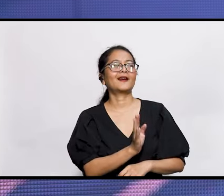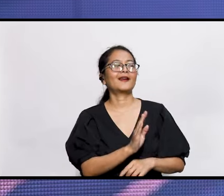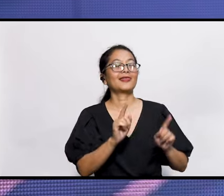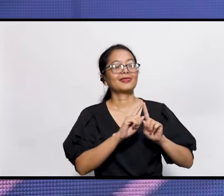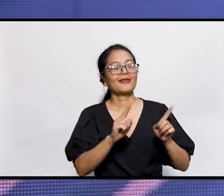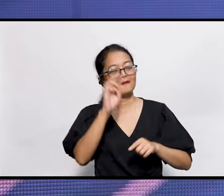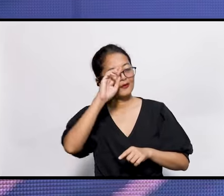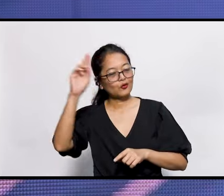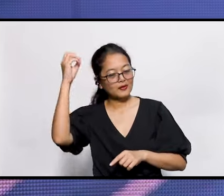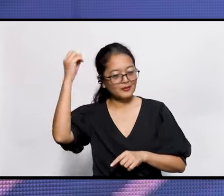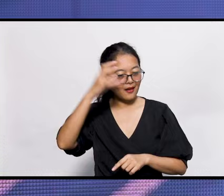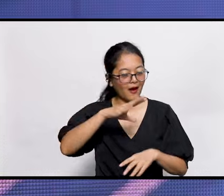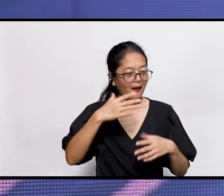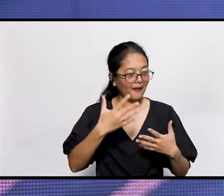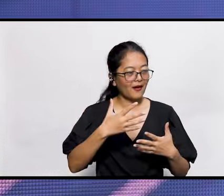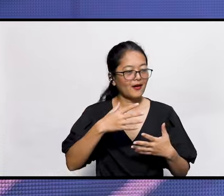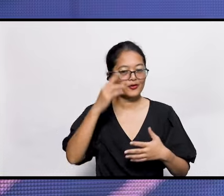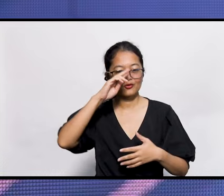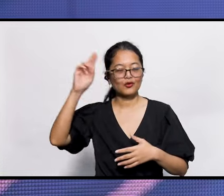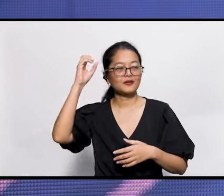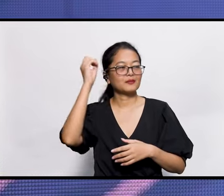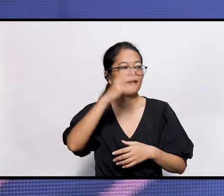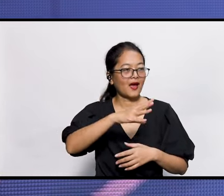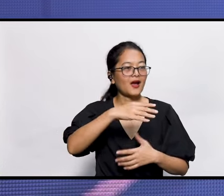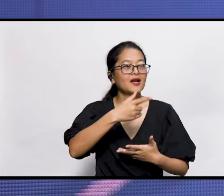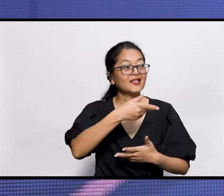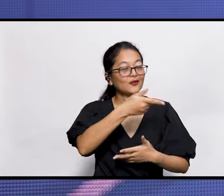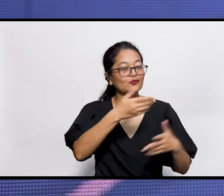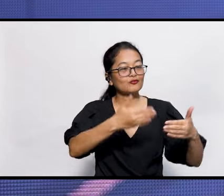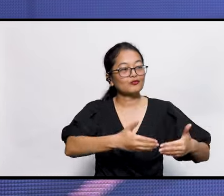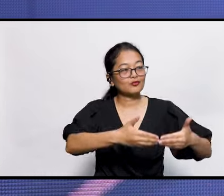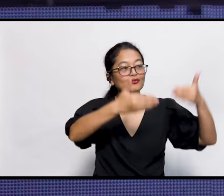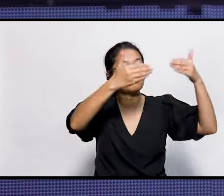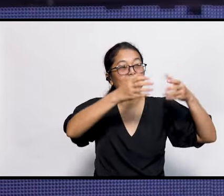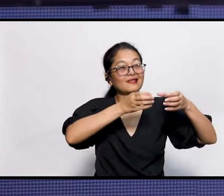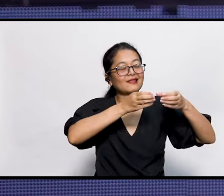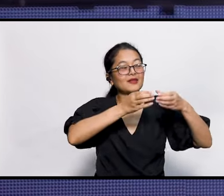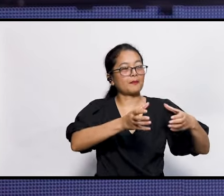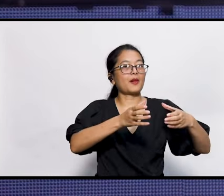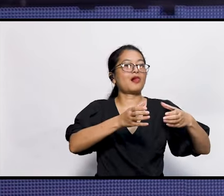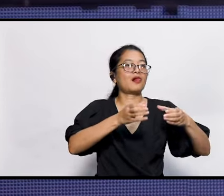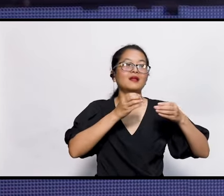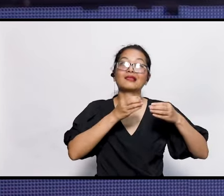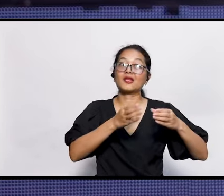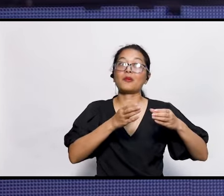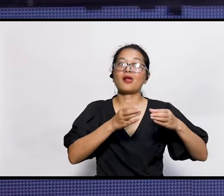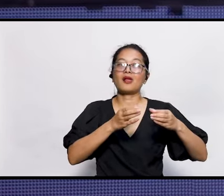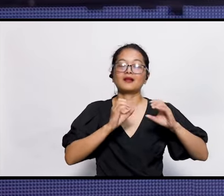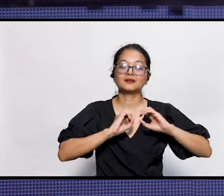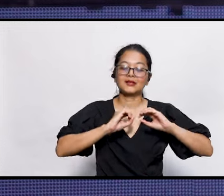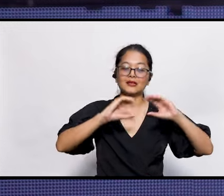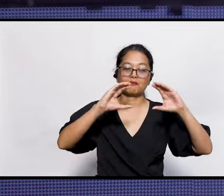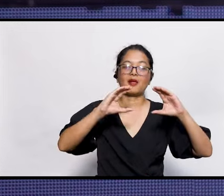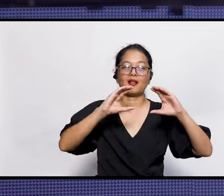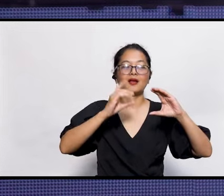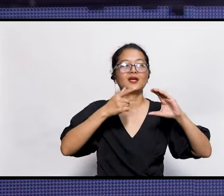kalau itu tembok kurang lebih 1,6 M 3,6 m tebalnya kakimu akan akan patah